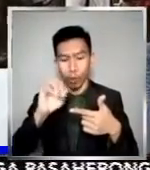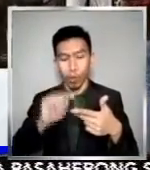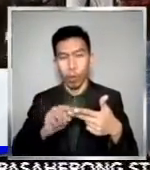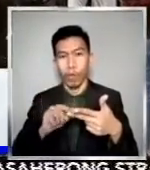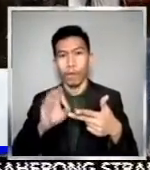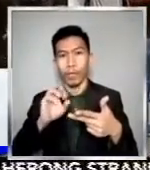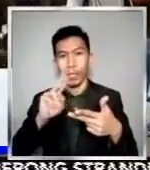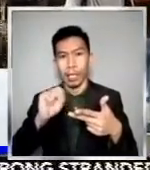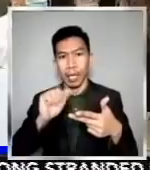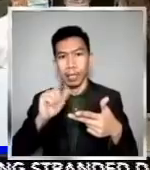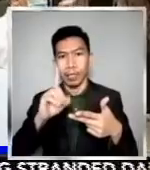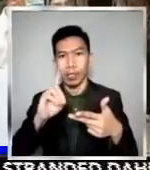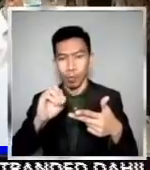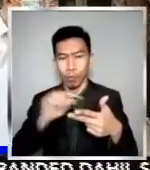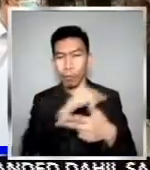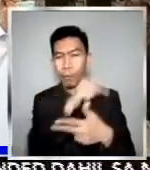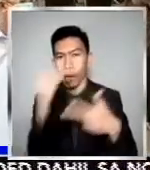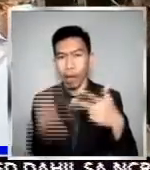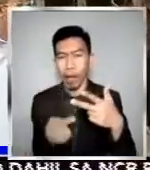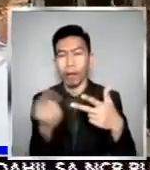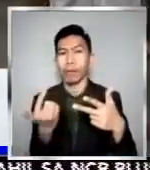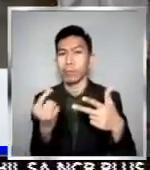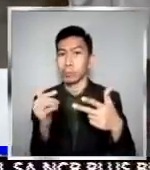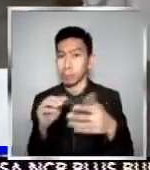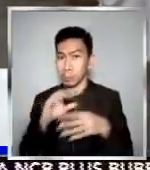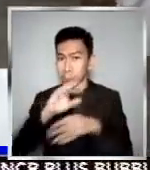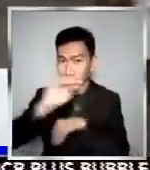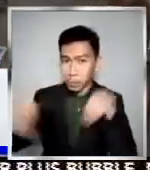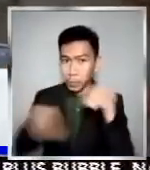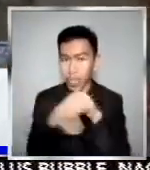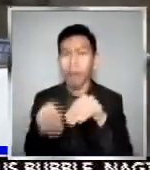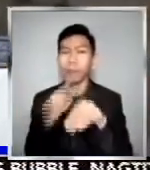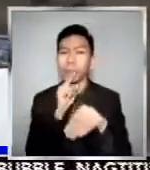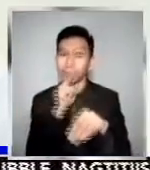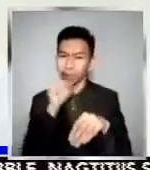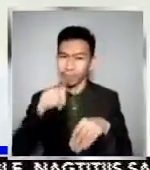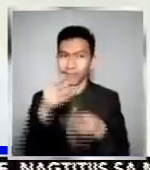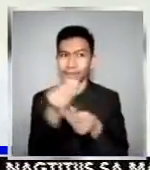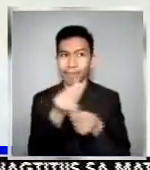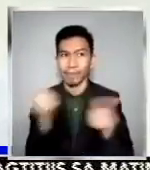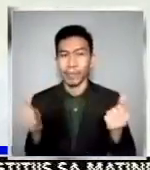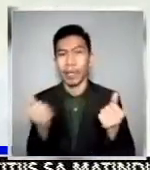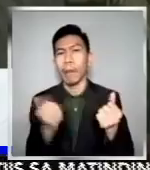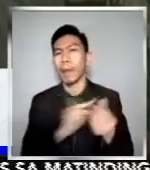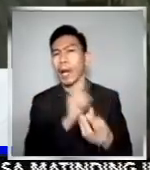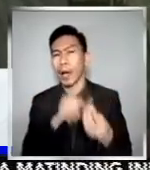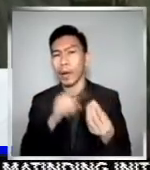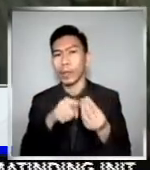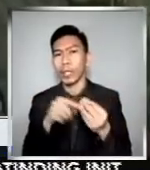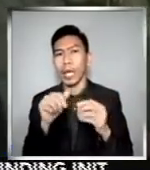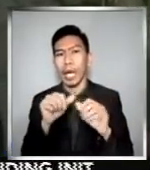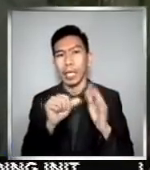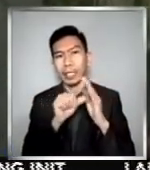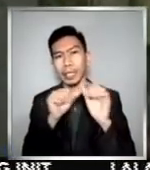ng bagong Chief Justice ay mga petisyon tungkol sa anti-terrorism law at drug war ng